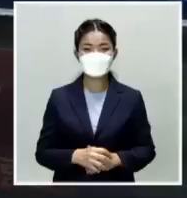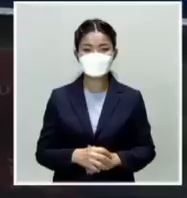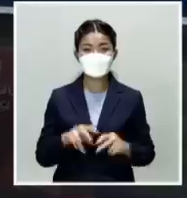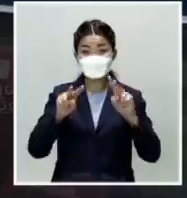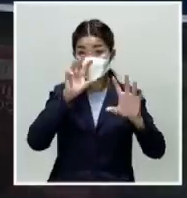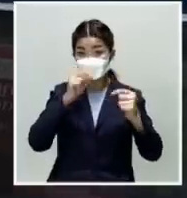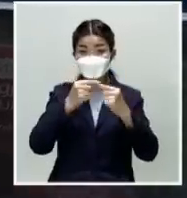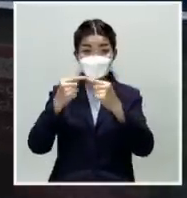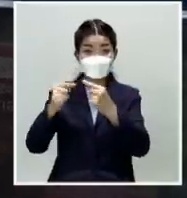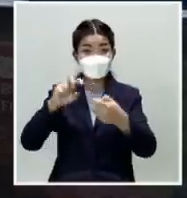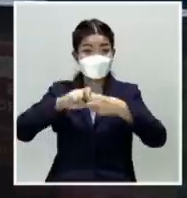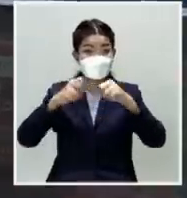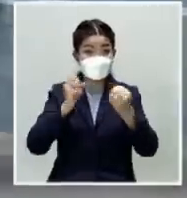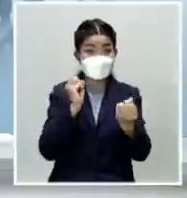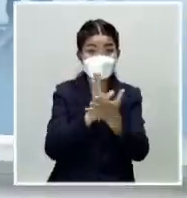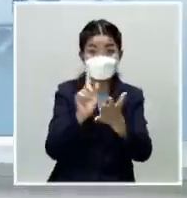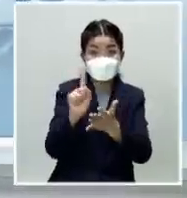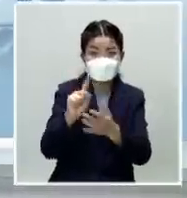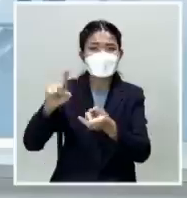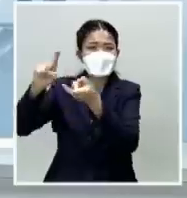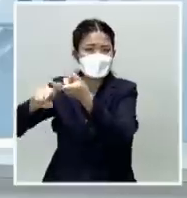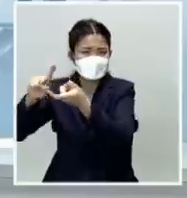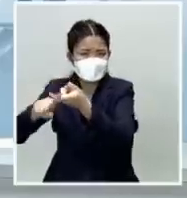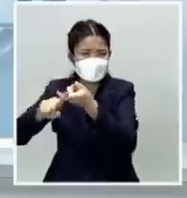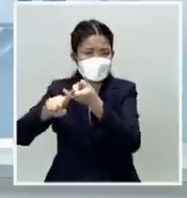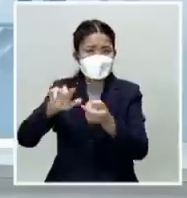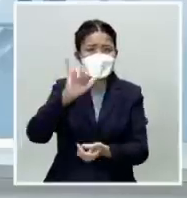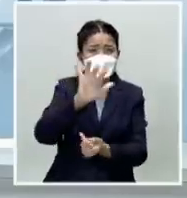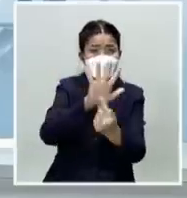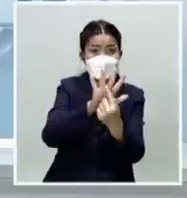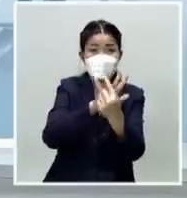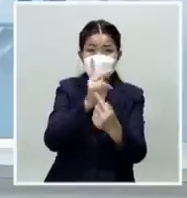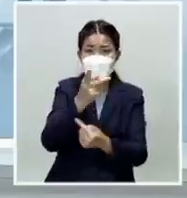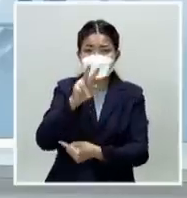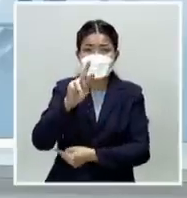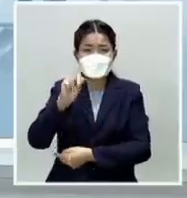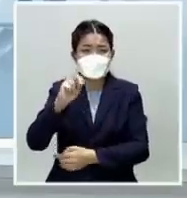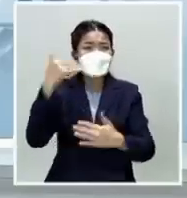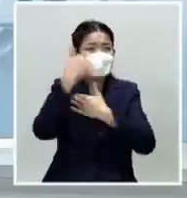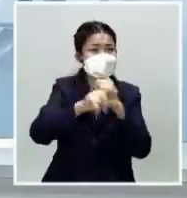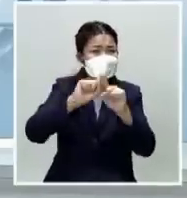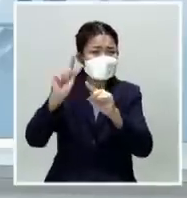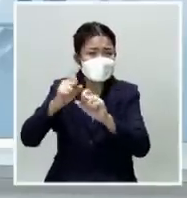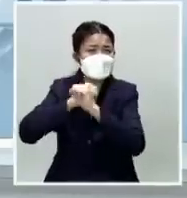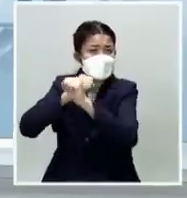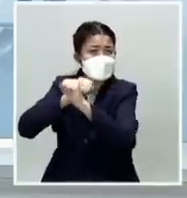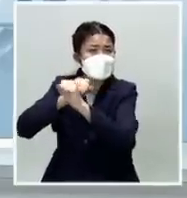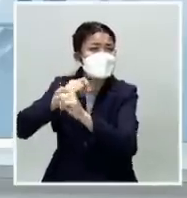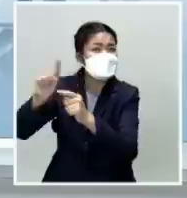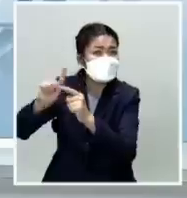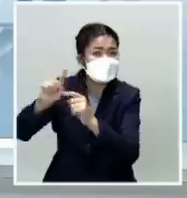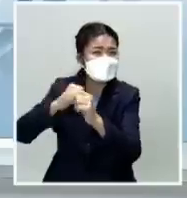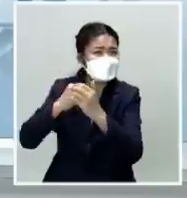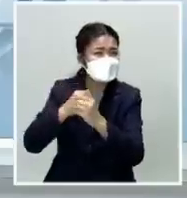ตามกันต่อนะครับกับวิกฤตรัสเซียยูเครนซึ่งตอนนี้ชาติตะวันตกก็พยายามทุกวิถีทางนะครับที่จะไม่ให้รัสเซียบุกยูเครน